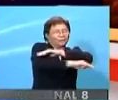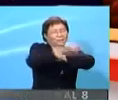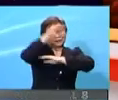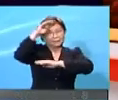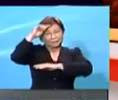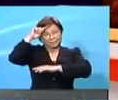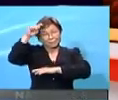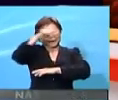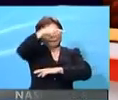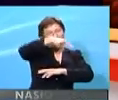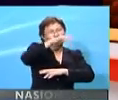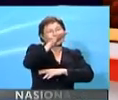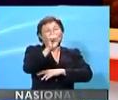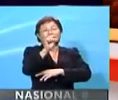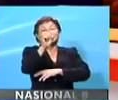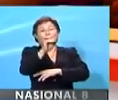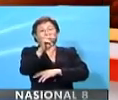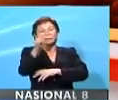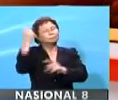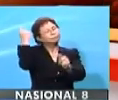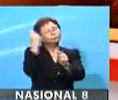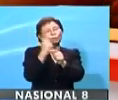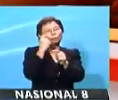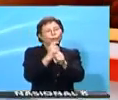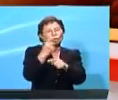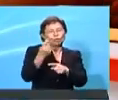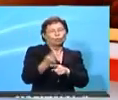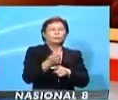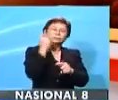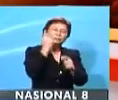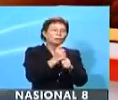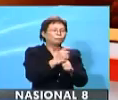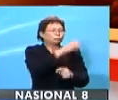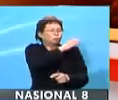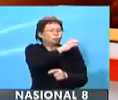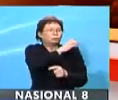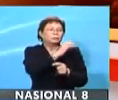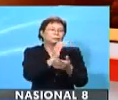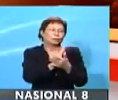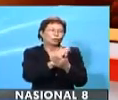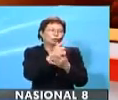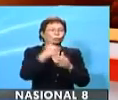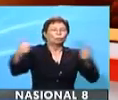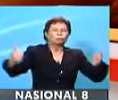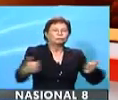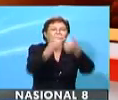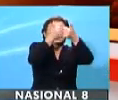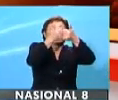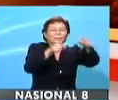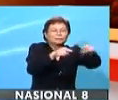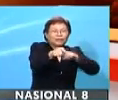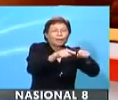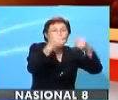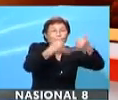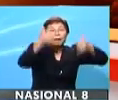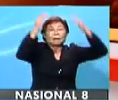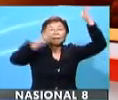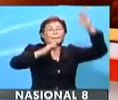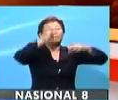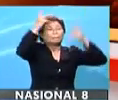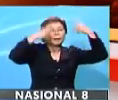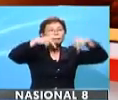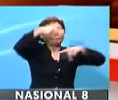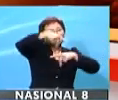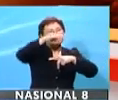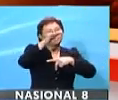Terengganu PBSNT pula akan mengekalkan khidmat jurulatih sementara Ahmad Yusof untuk saingan Piala Malaysia bulan depan. Presiden PBSNT